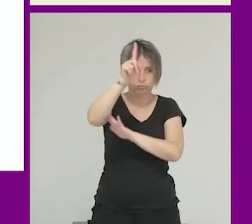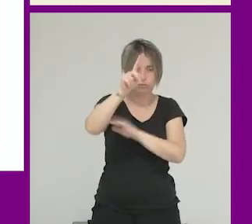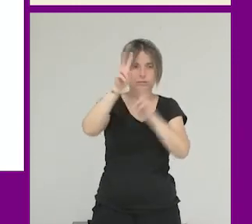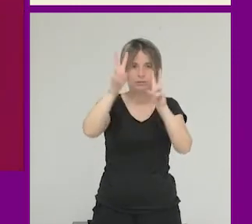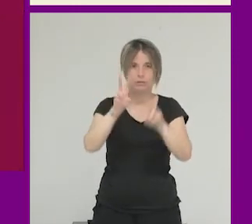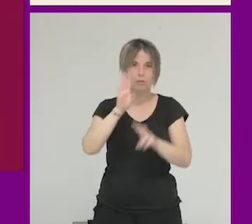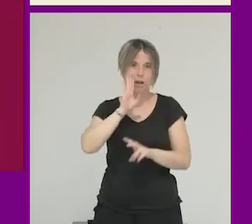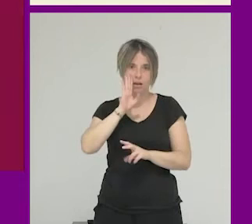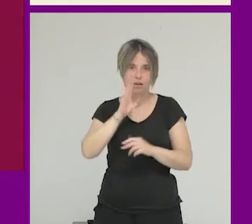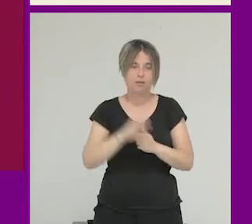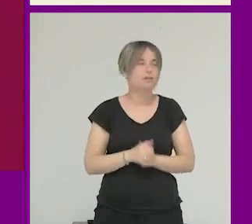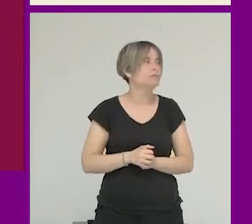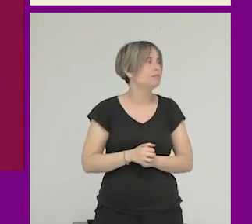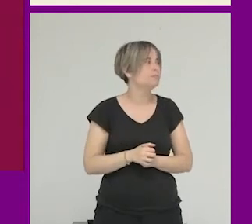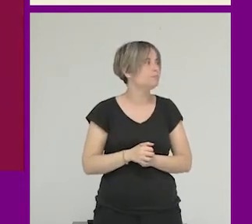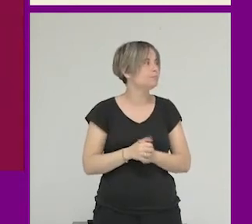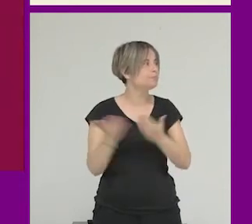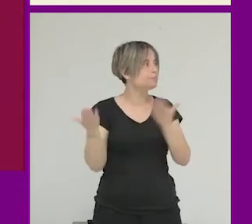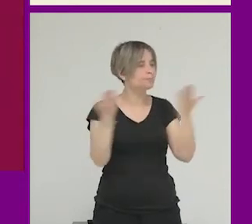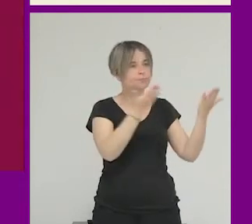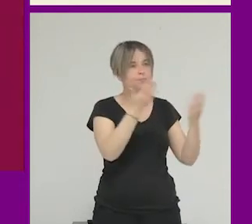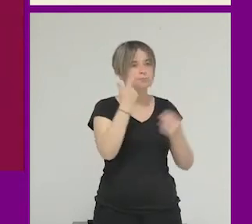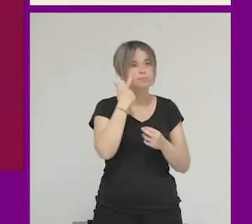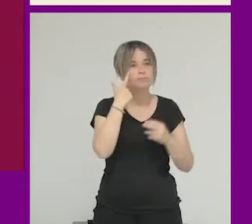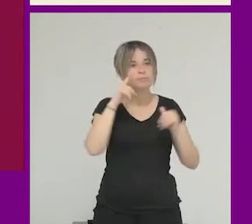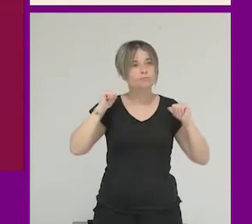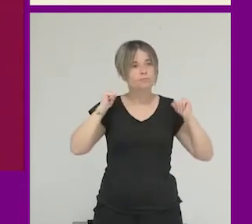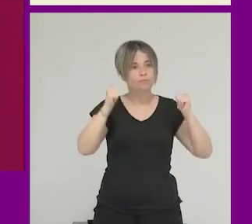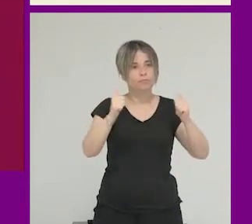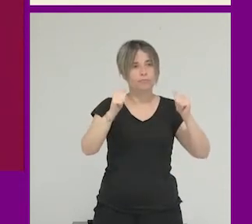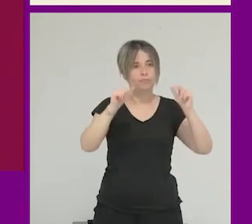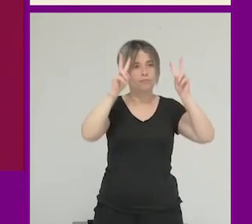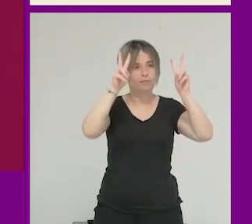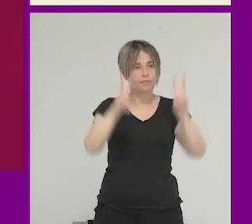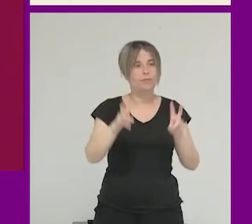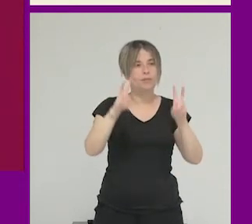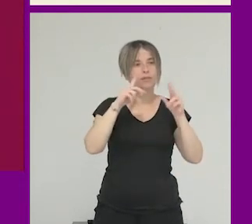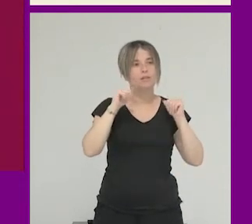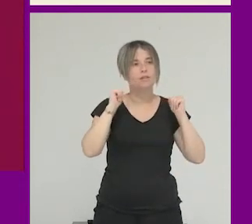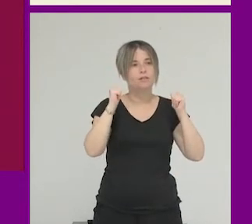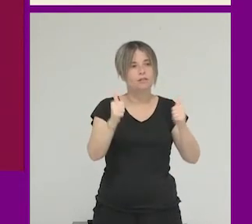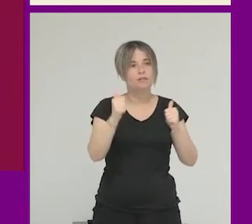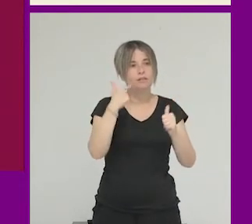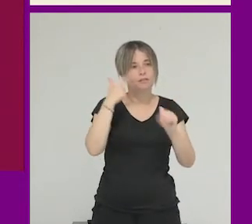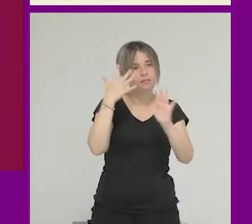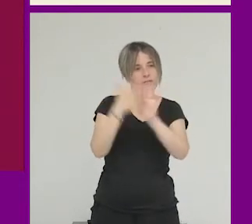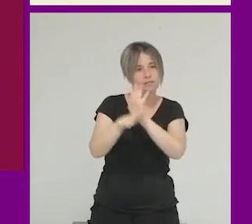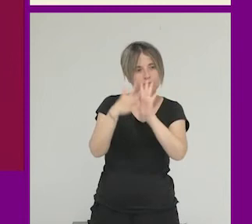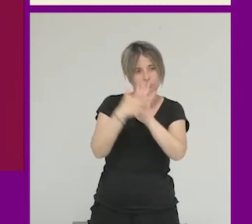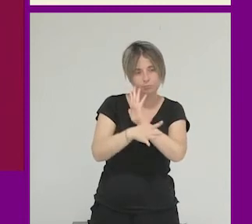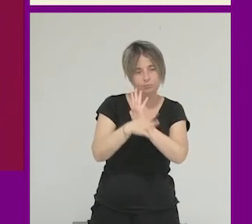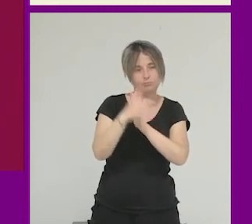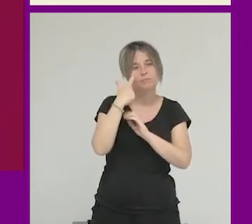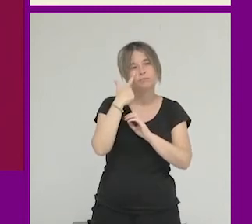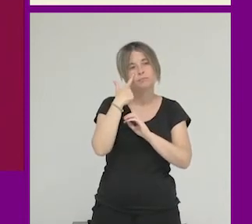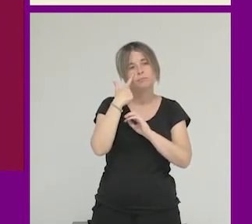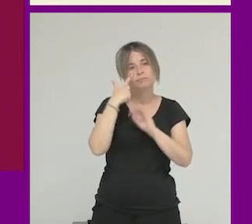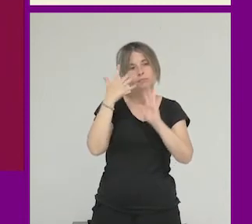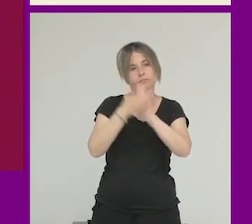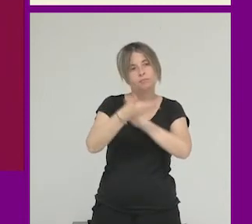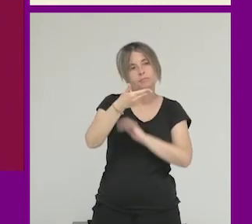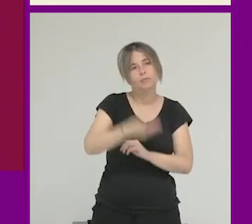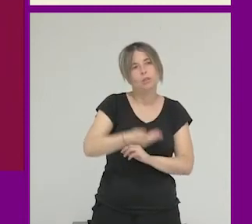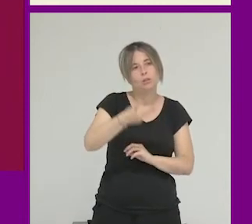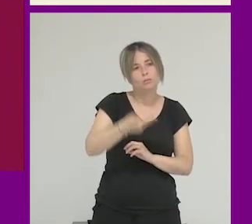Orduan, izenburutik hasita, azaltzea izenburua irutu zaite nahiko garrantzitsua, zen